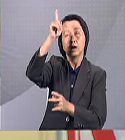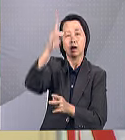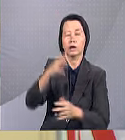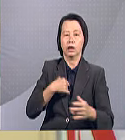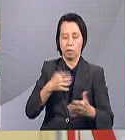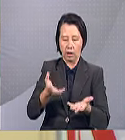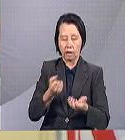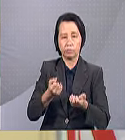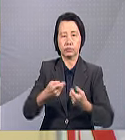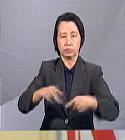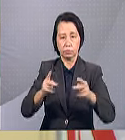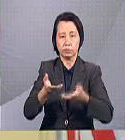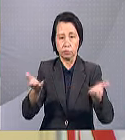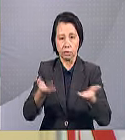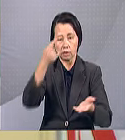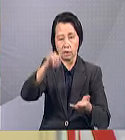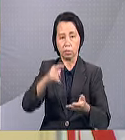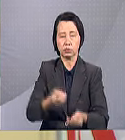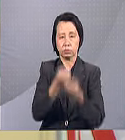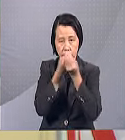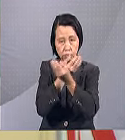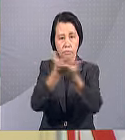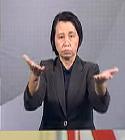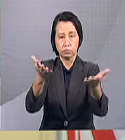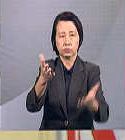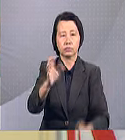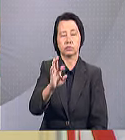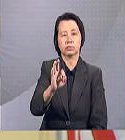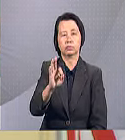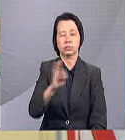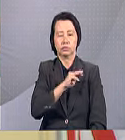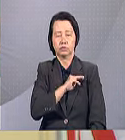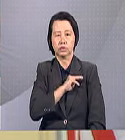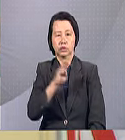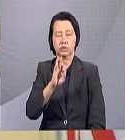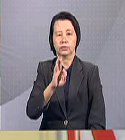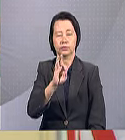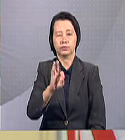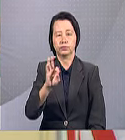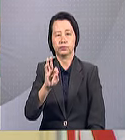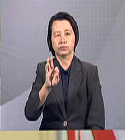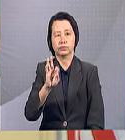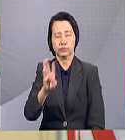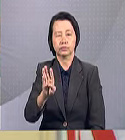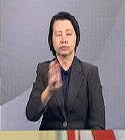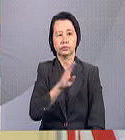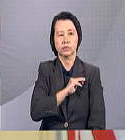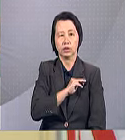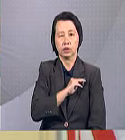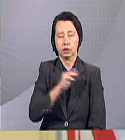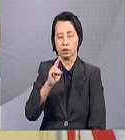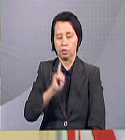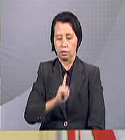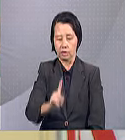mengambil kesempatan untuk mengwar-warkan laman sesawang resmi Menteri di Jabatan Perdana Menteri Hal Ehwal Agama